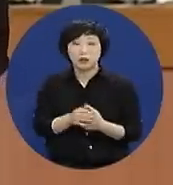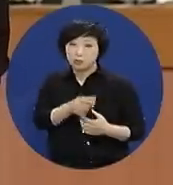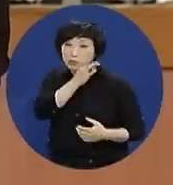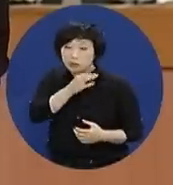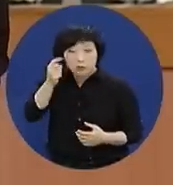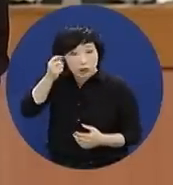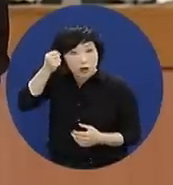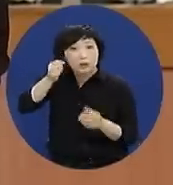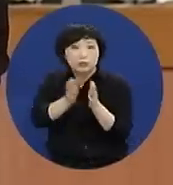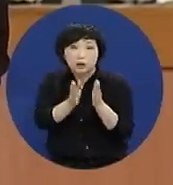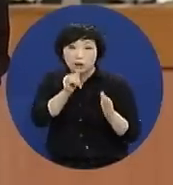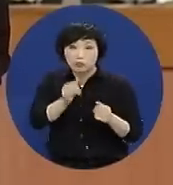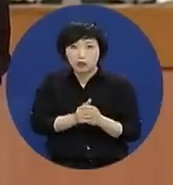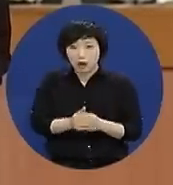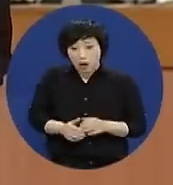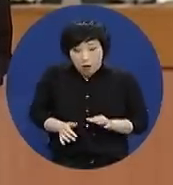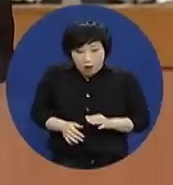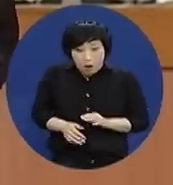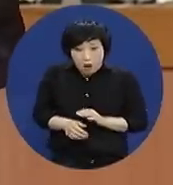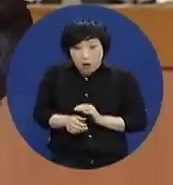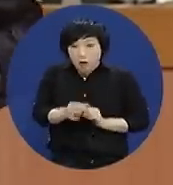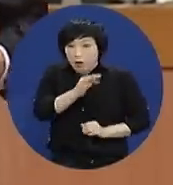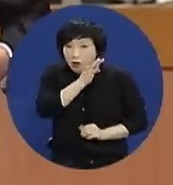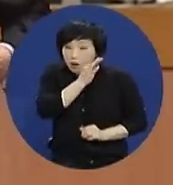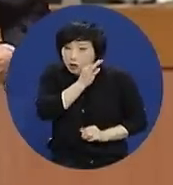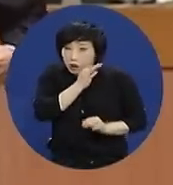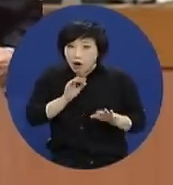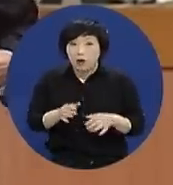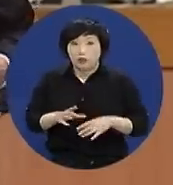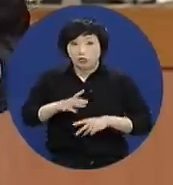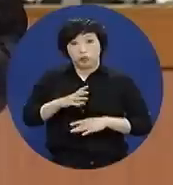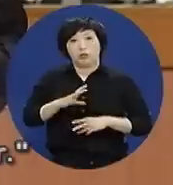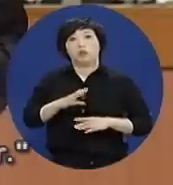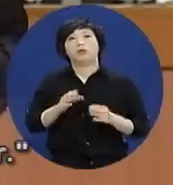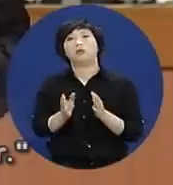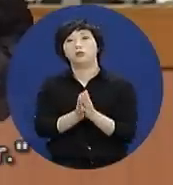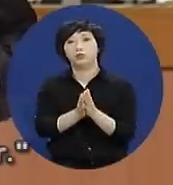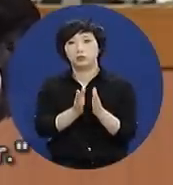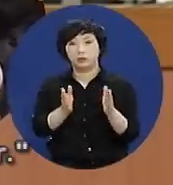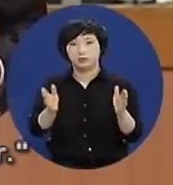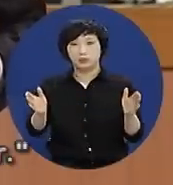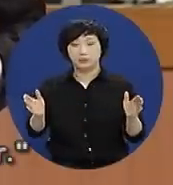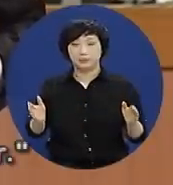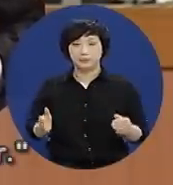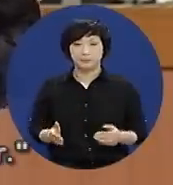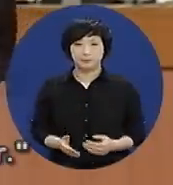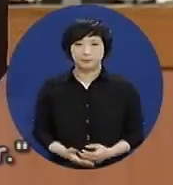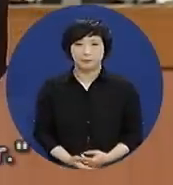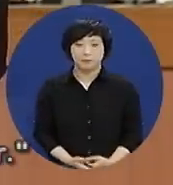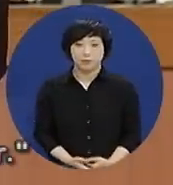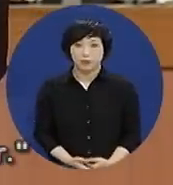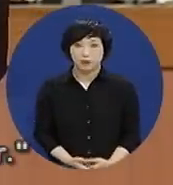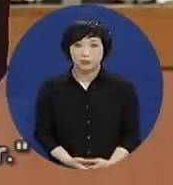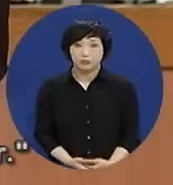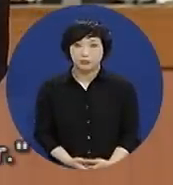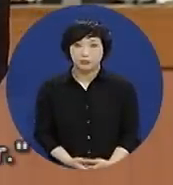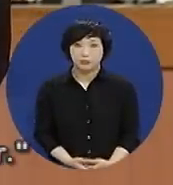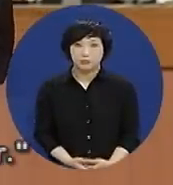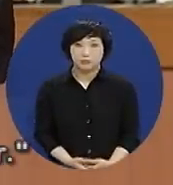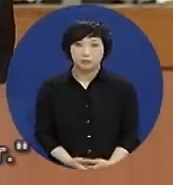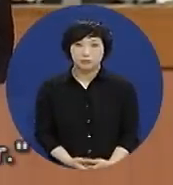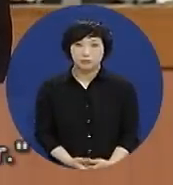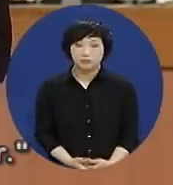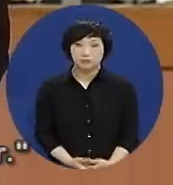に恥ずかしいそして恐れが襲ってきます